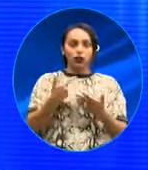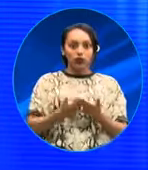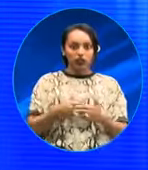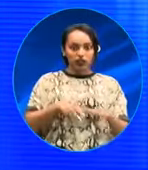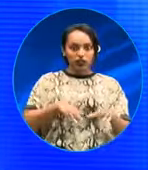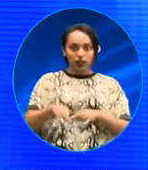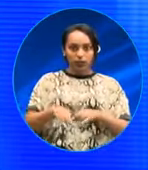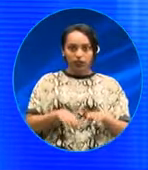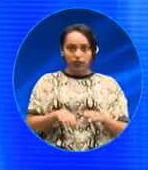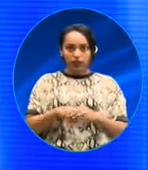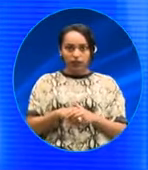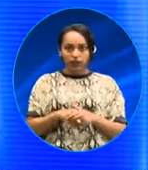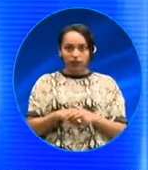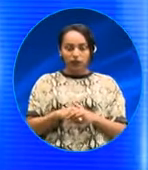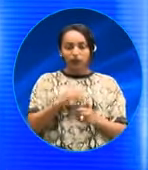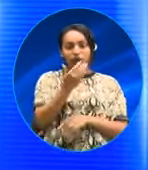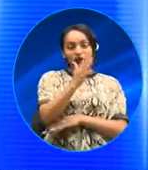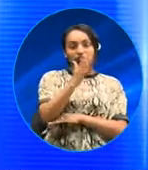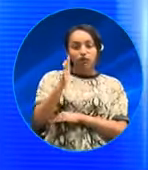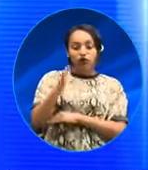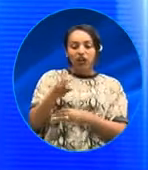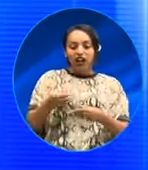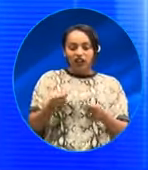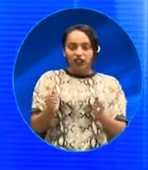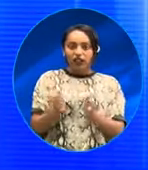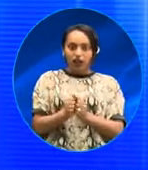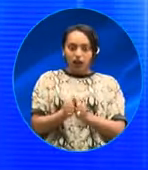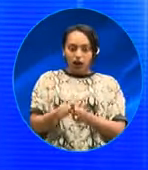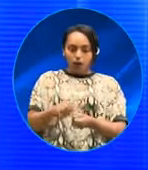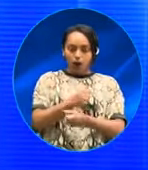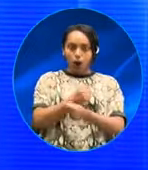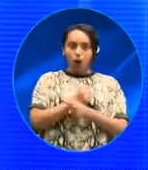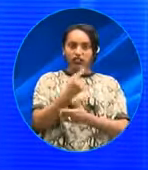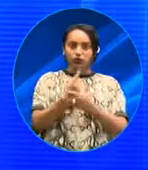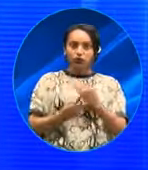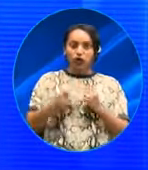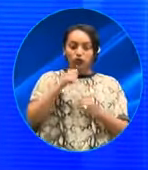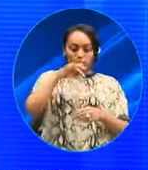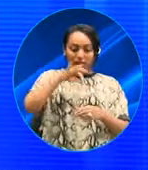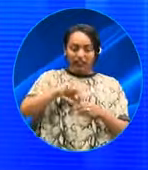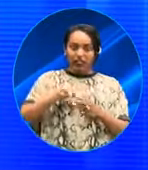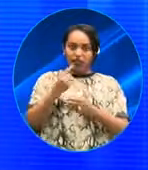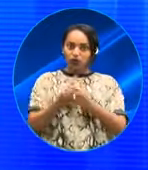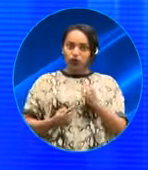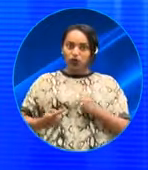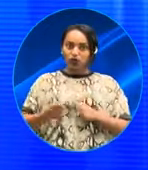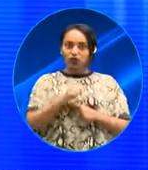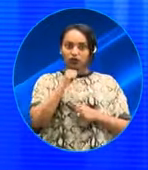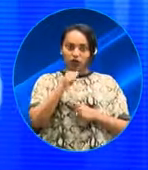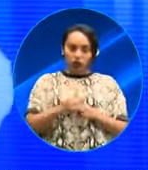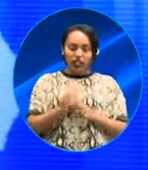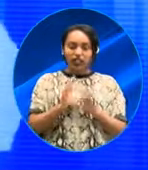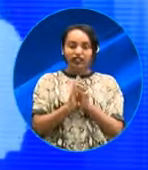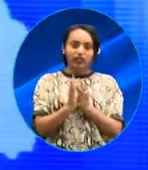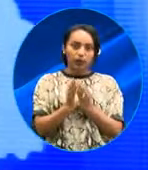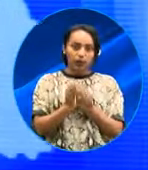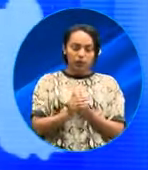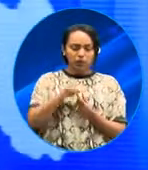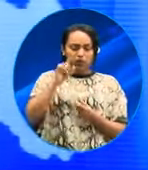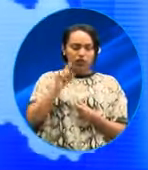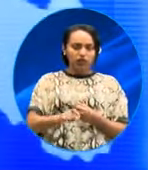ይህንን ለማድረግ ችግኞቹን ከአፈር ጋር ማዋደድ ብቻ ሳይሆን መትከል ብቻ ሳይሆን